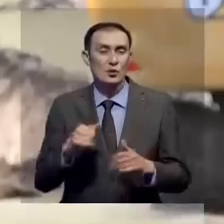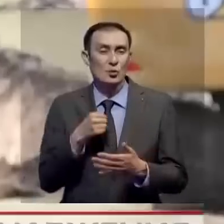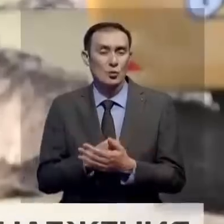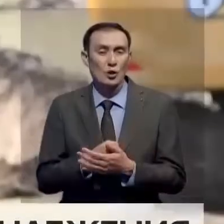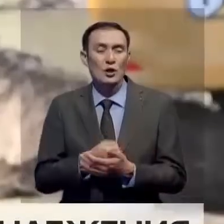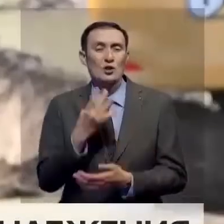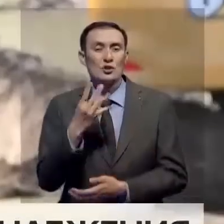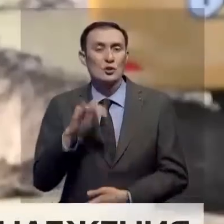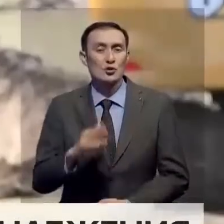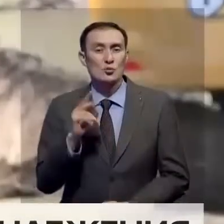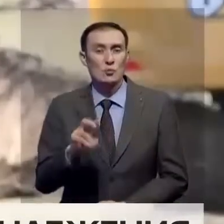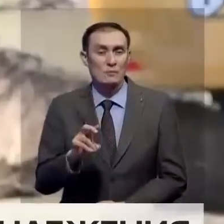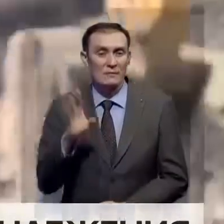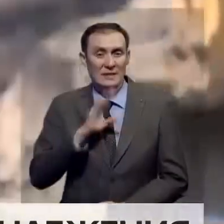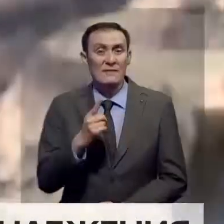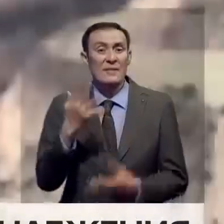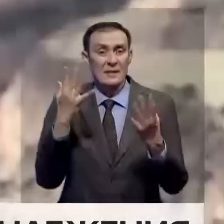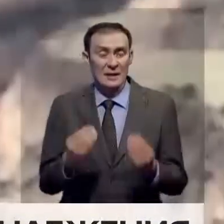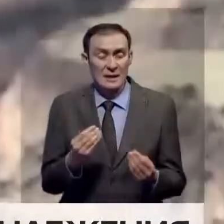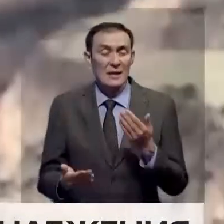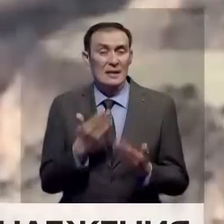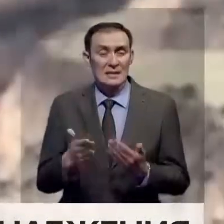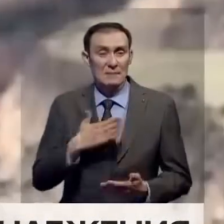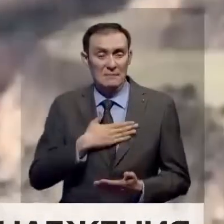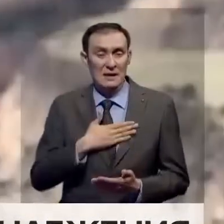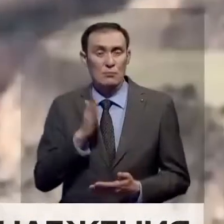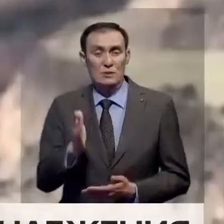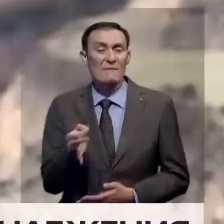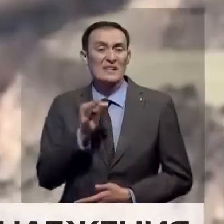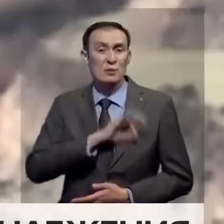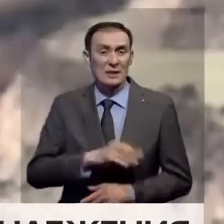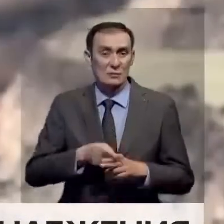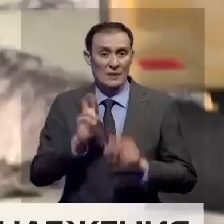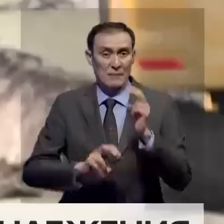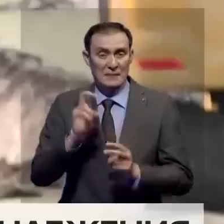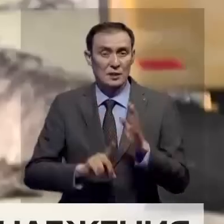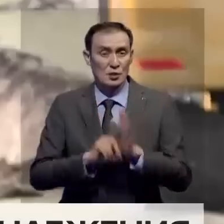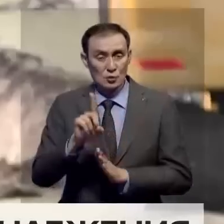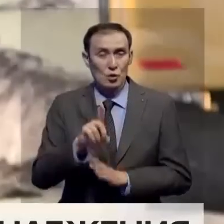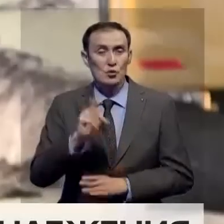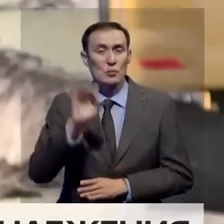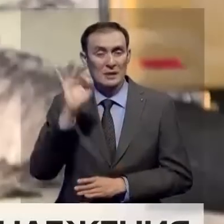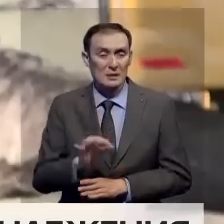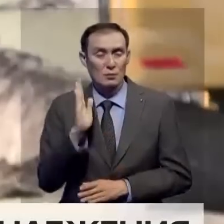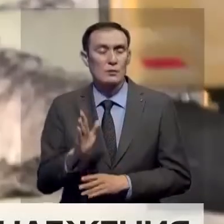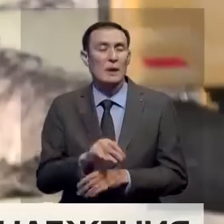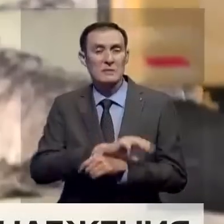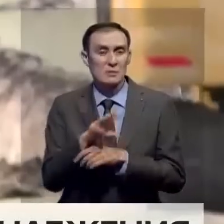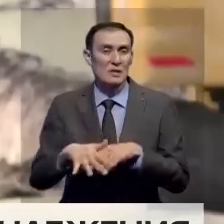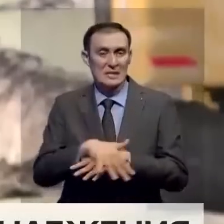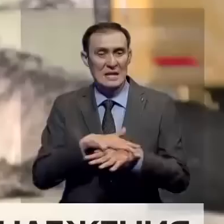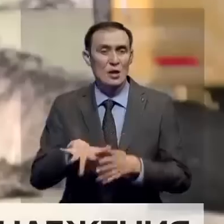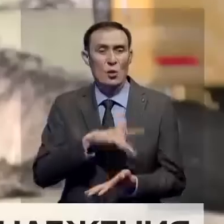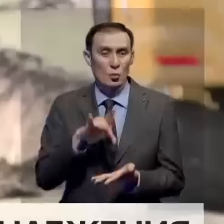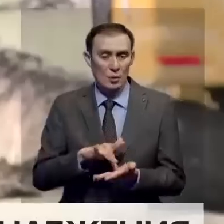показатель до 4000 кубов в день. Если мы введем в эксплуатацию данный объект, 100% обеспечим население